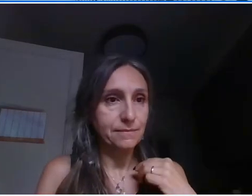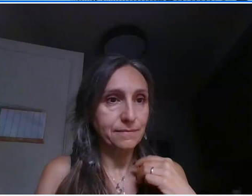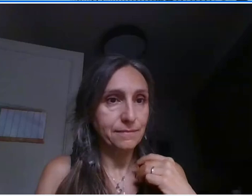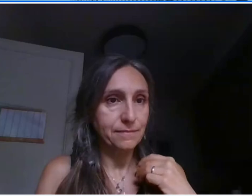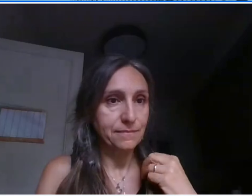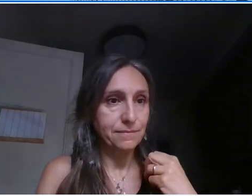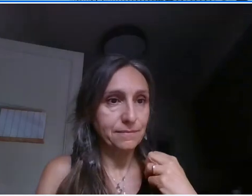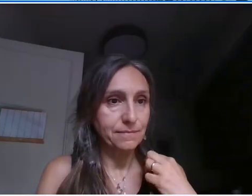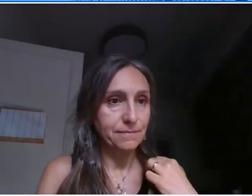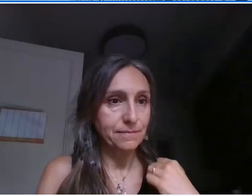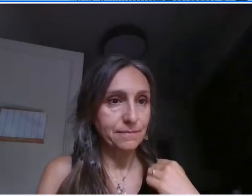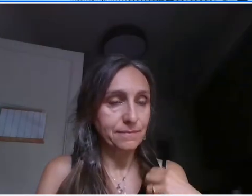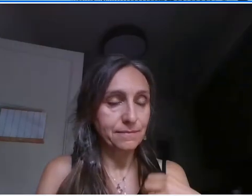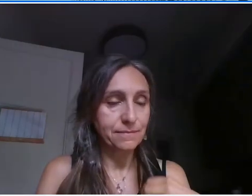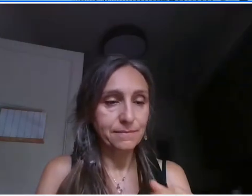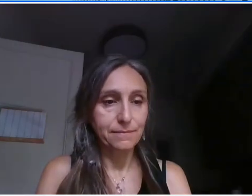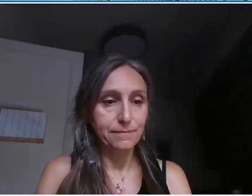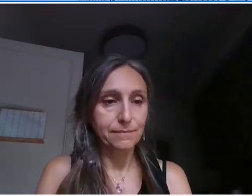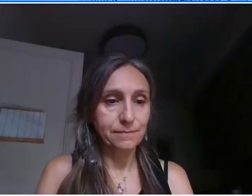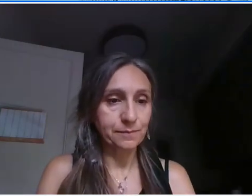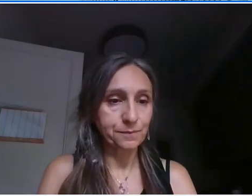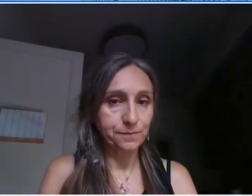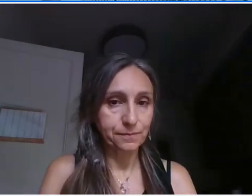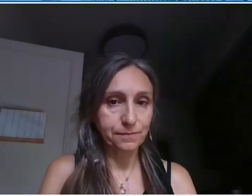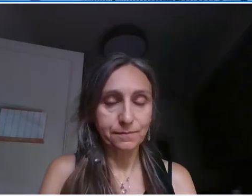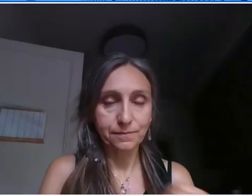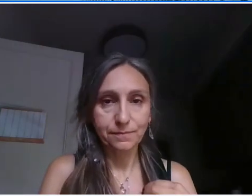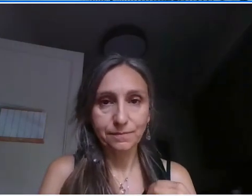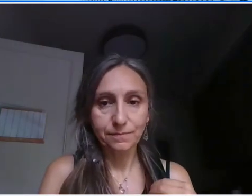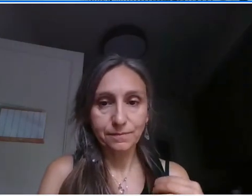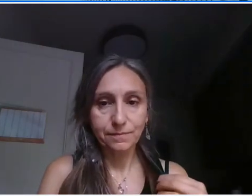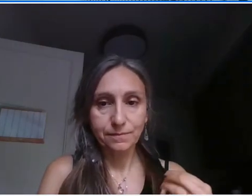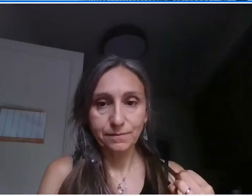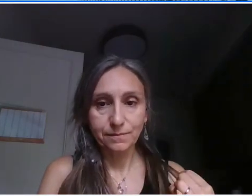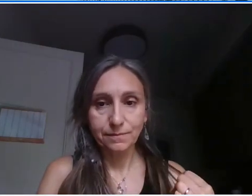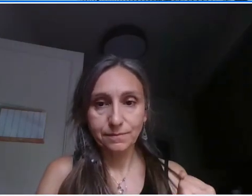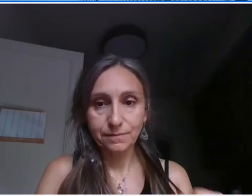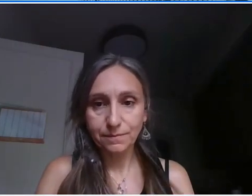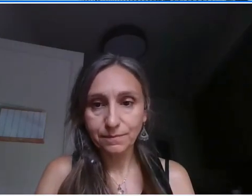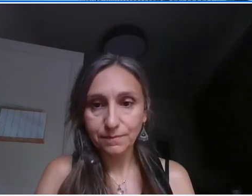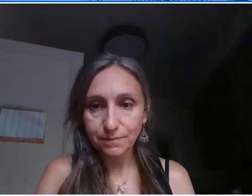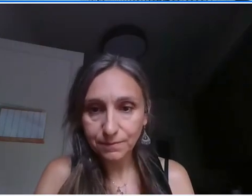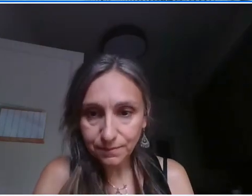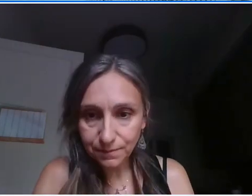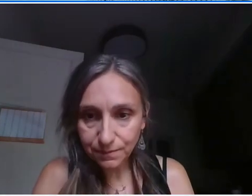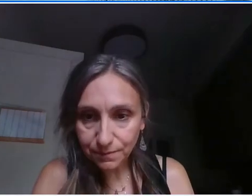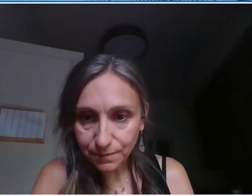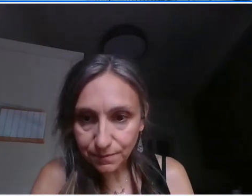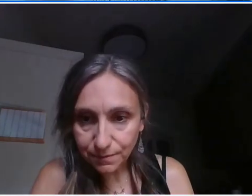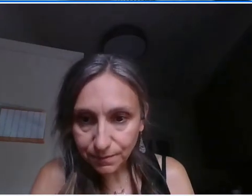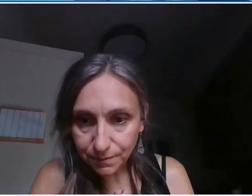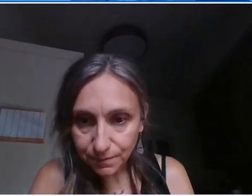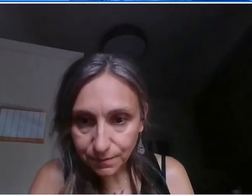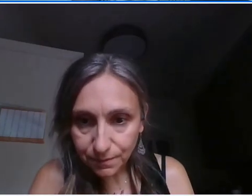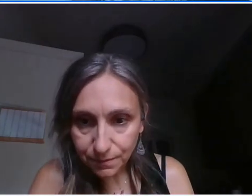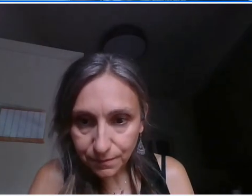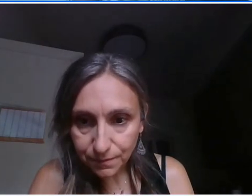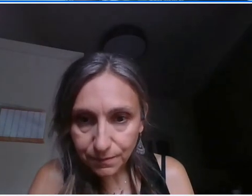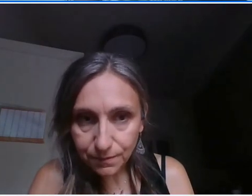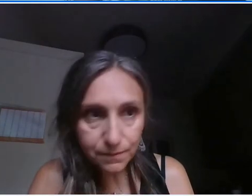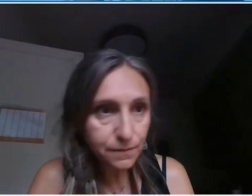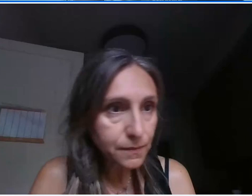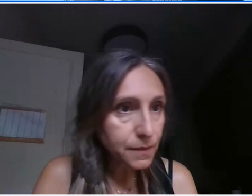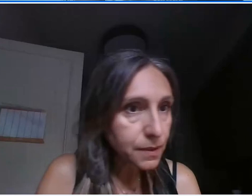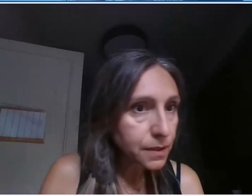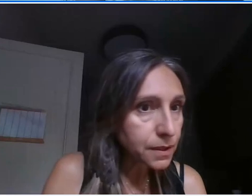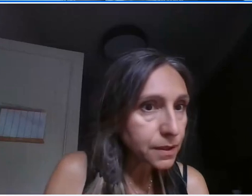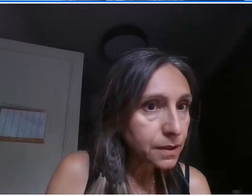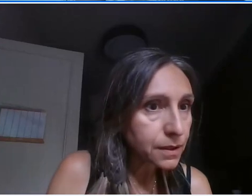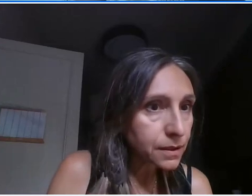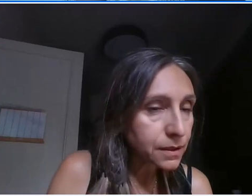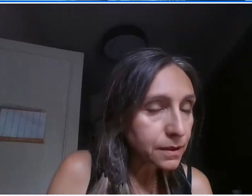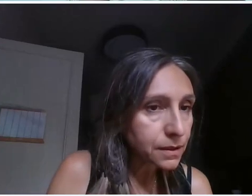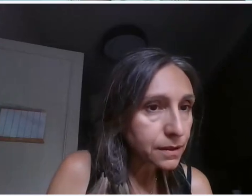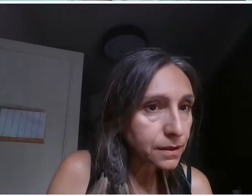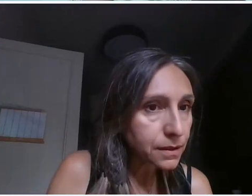Perfetto. Allora, se non ci sono altre domande per Laura, lasciamo la parola a Stefano.